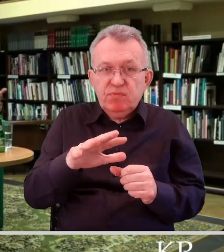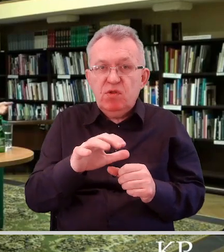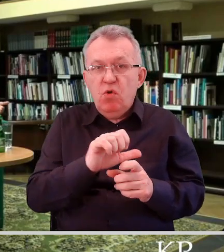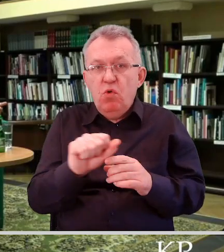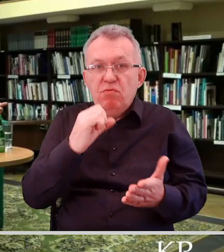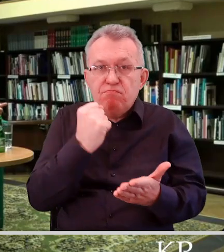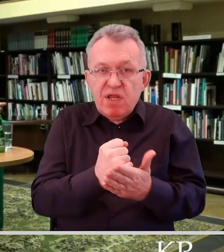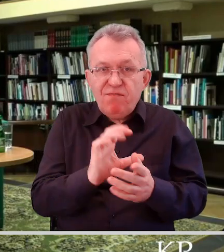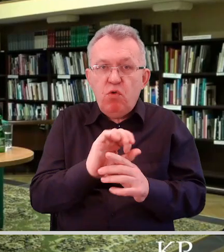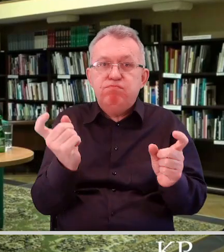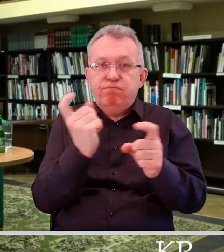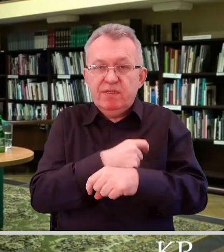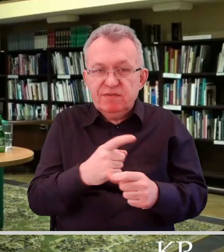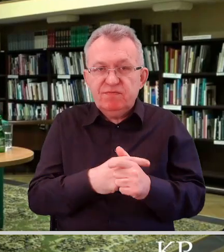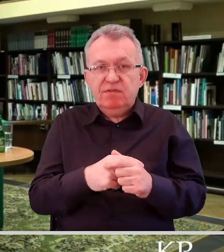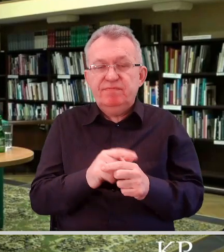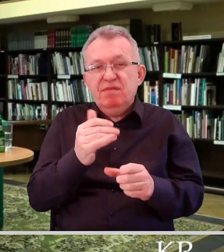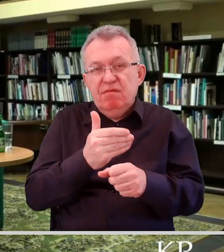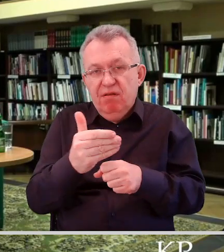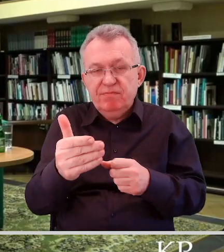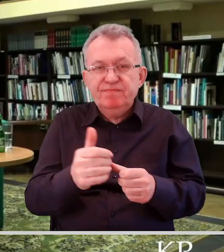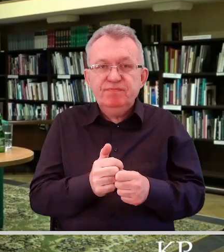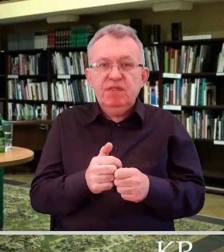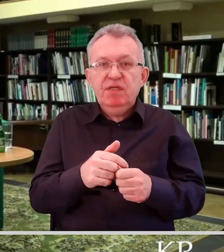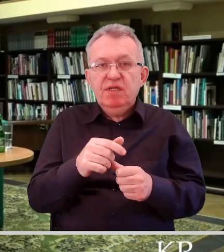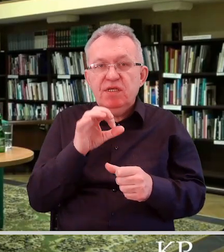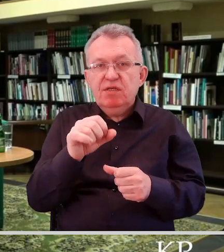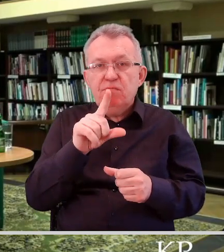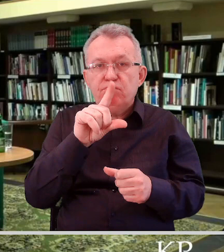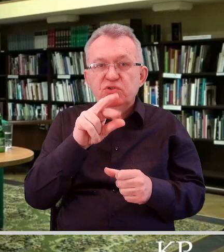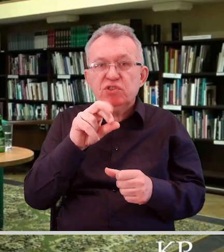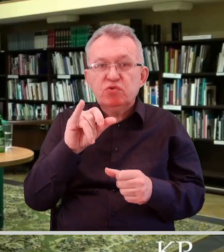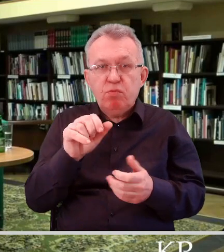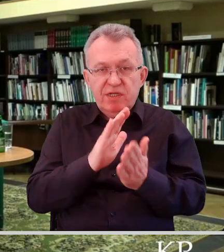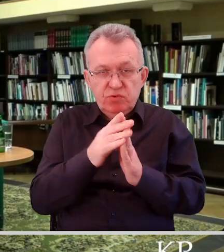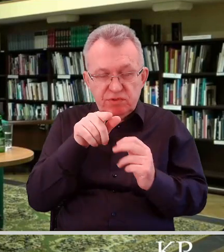od prawa, od państwa i tak dalej. Więc tak jak mówiłaś o przystupie, rzeczywiście ja sobie